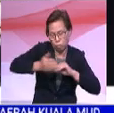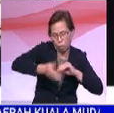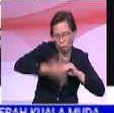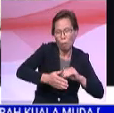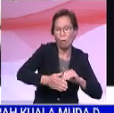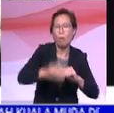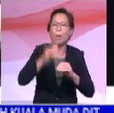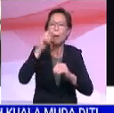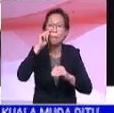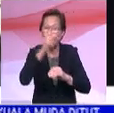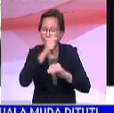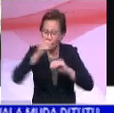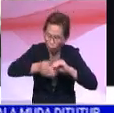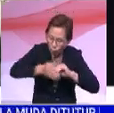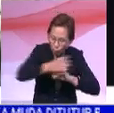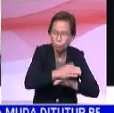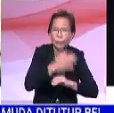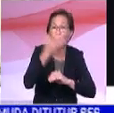cili,